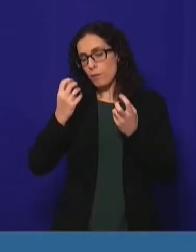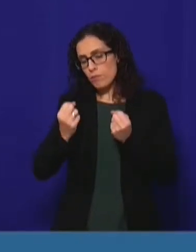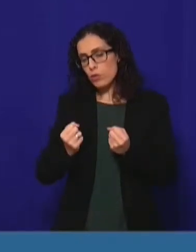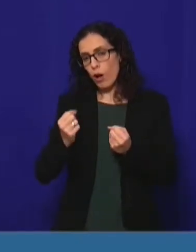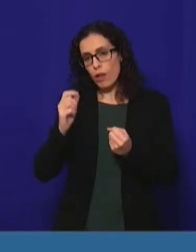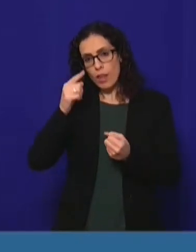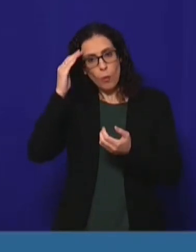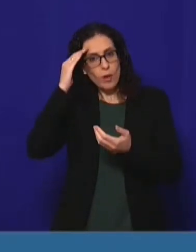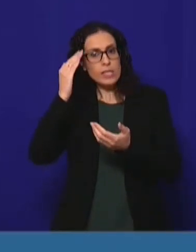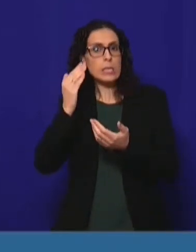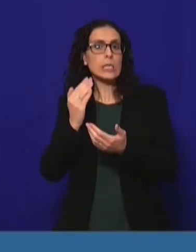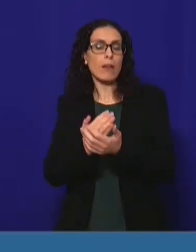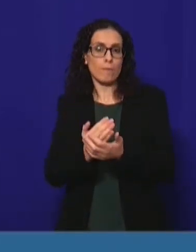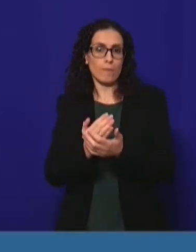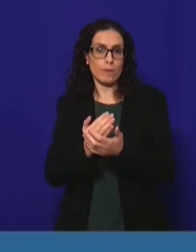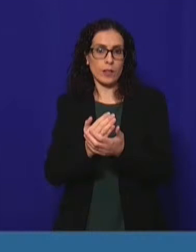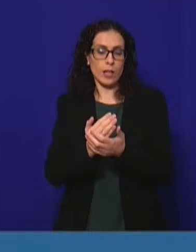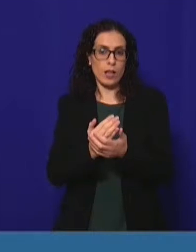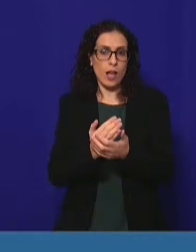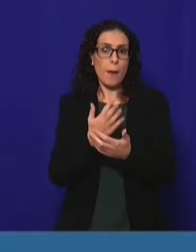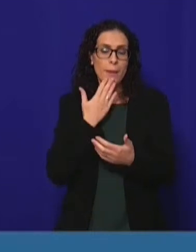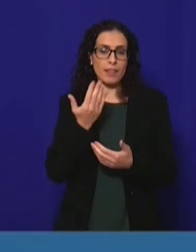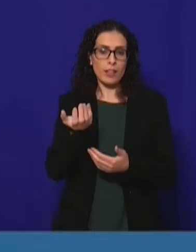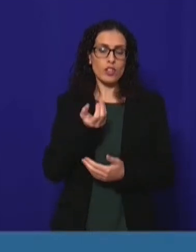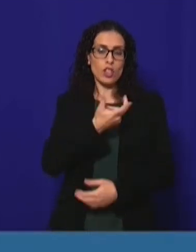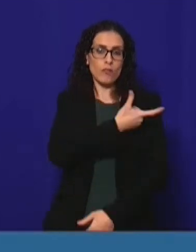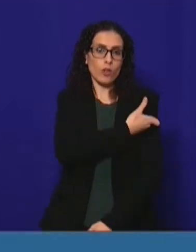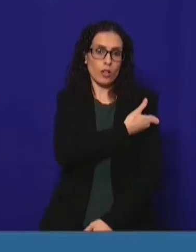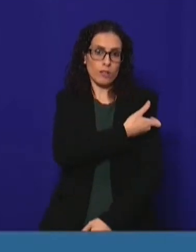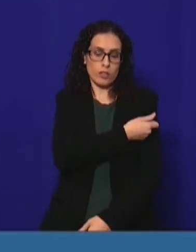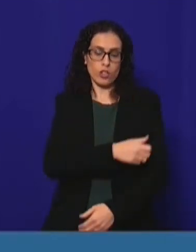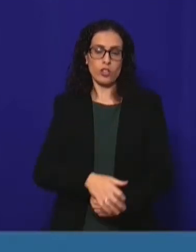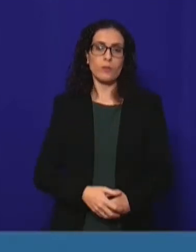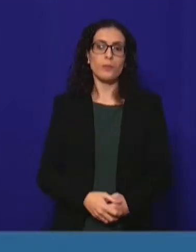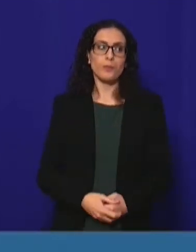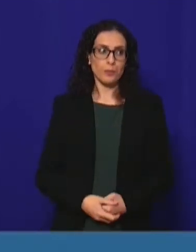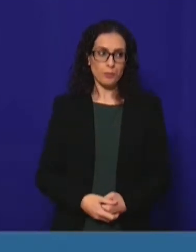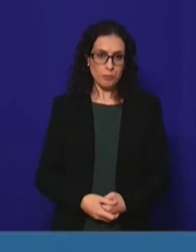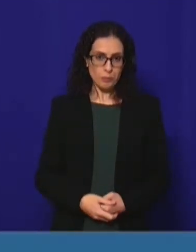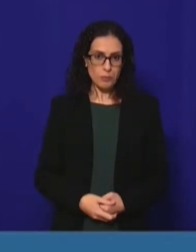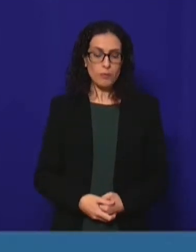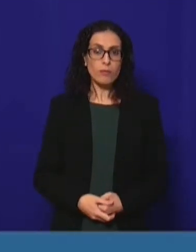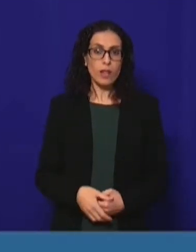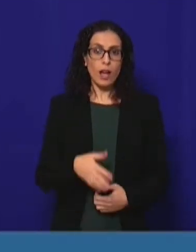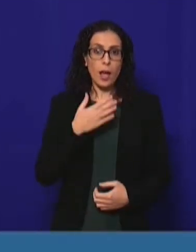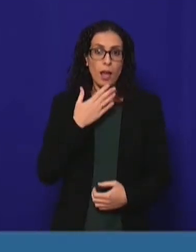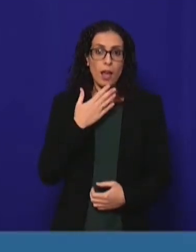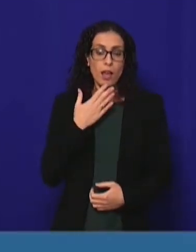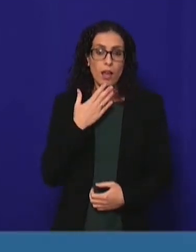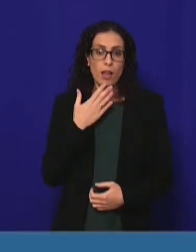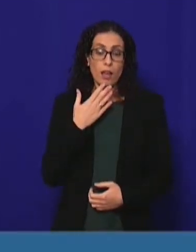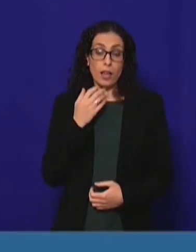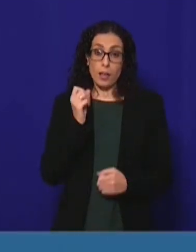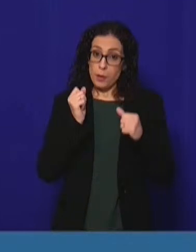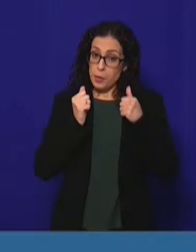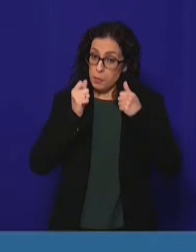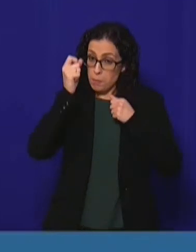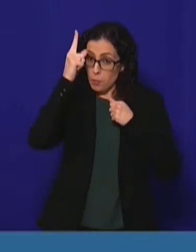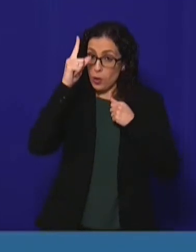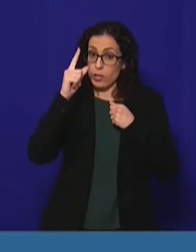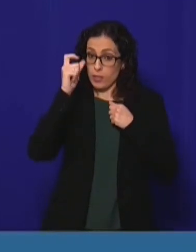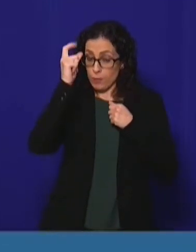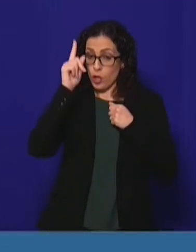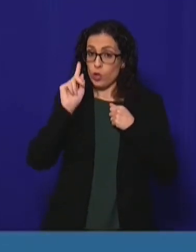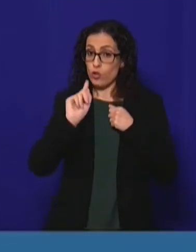bżonn inlaqmu kif jibdew jiġu l-vaccines. Infakkarkom bħalma konna qegħdin dejjem ngħidu il-vaccines